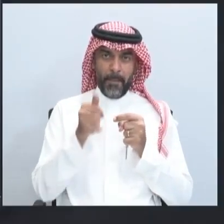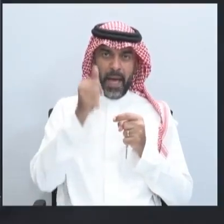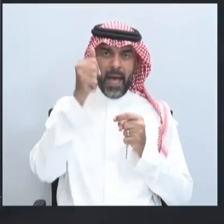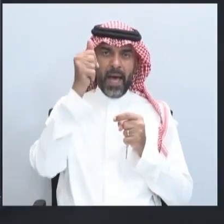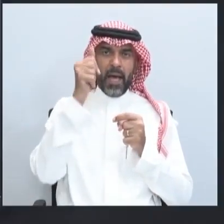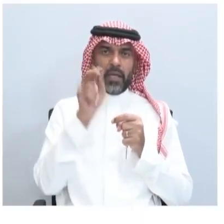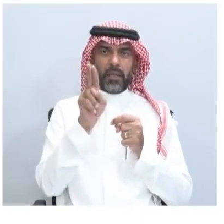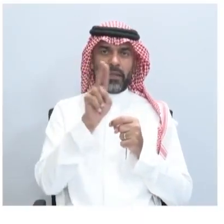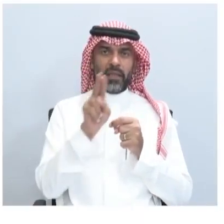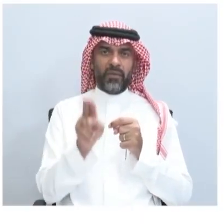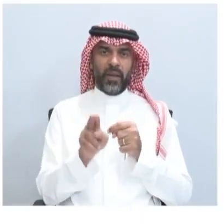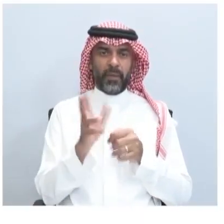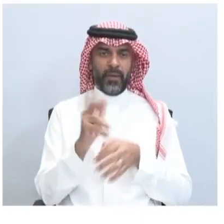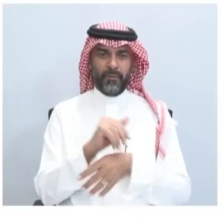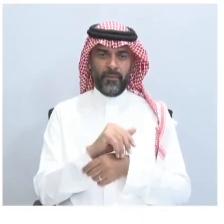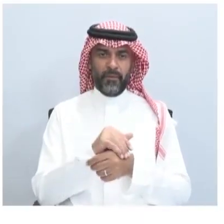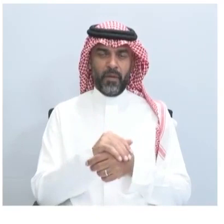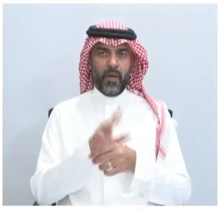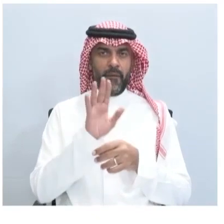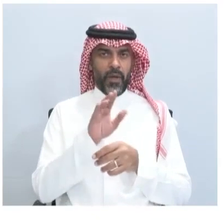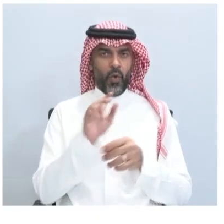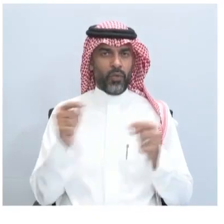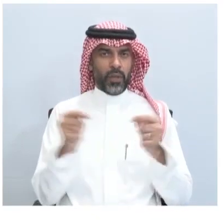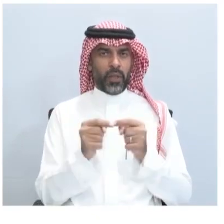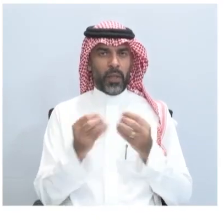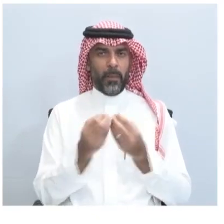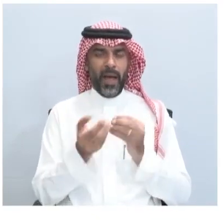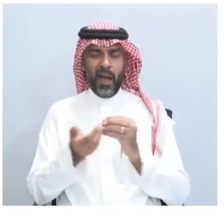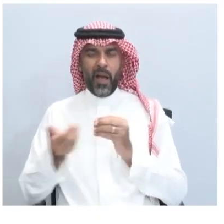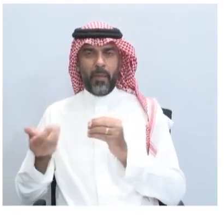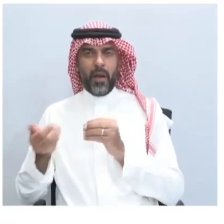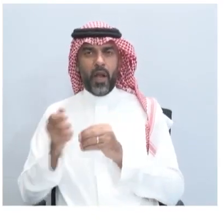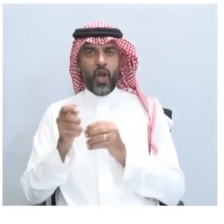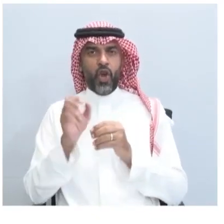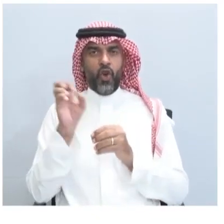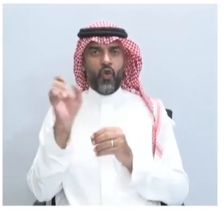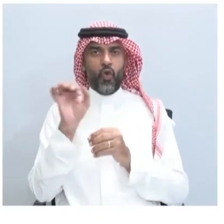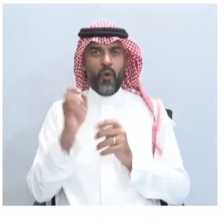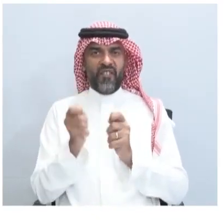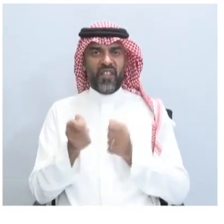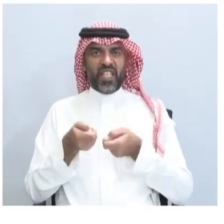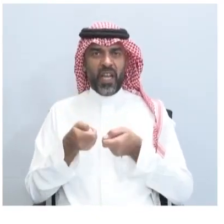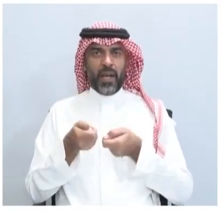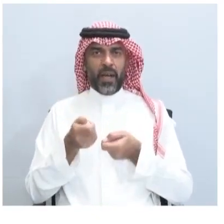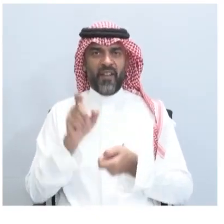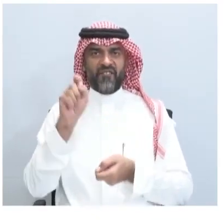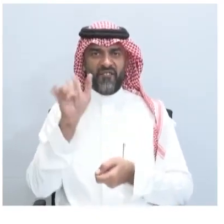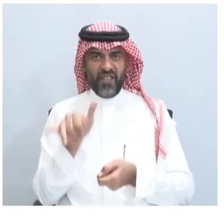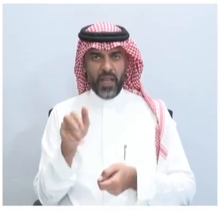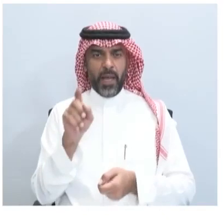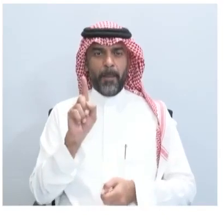بماذا بحروف الجر قبلها وهي في الباء